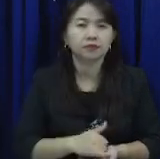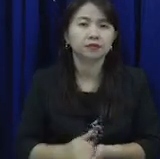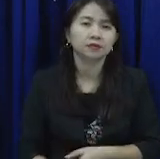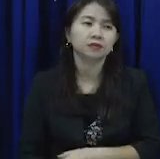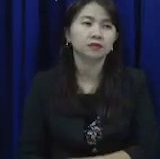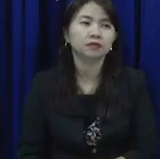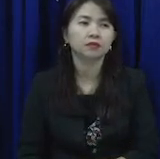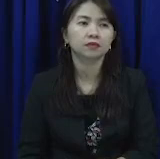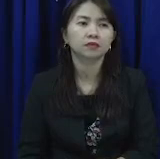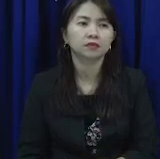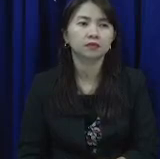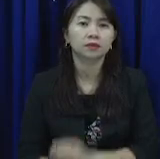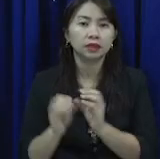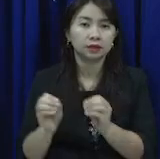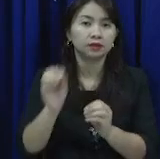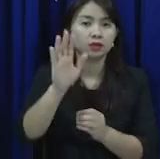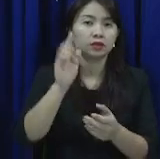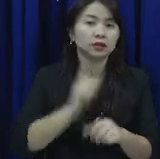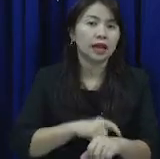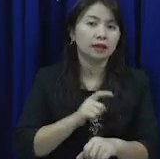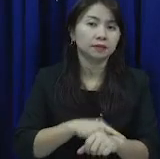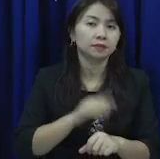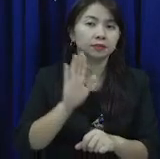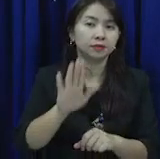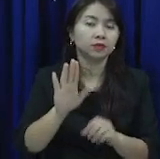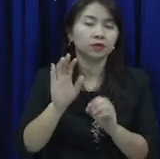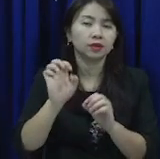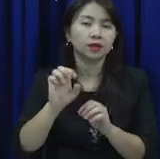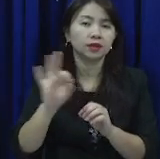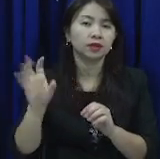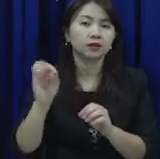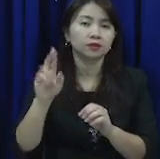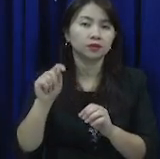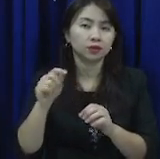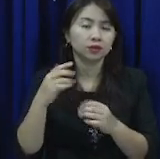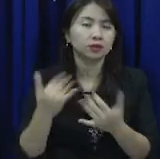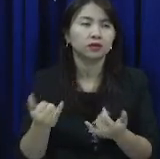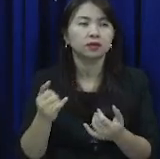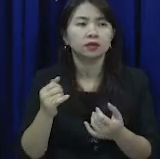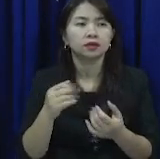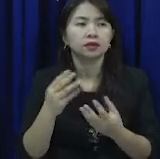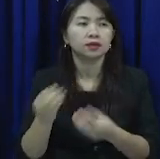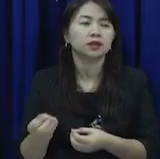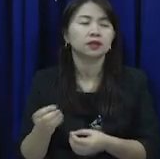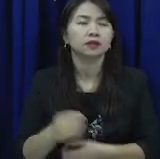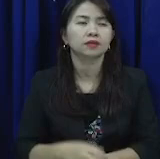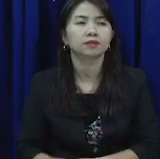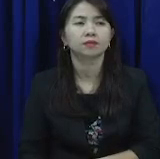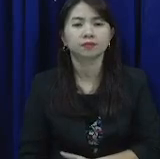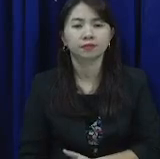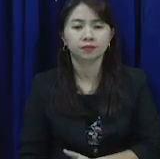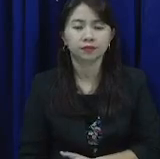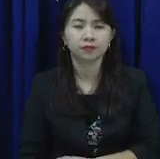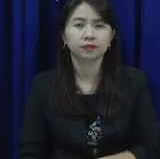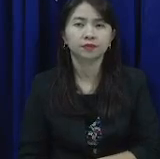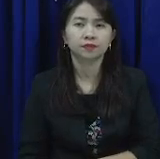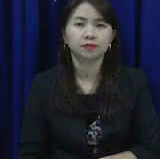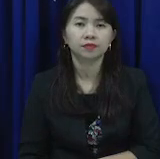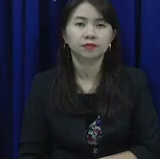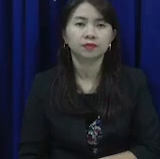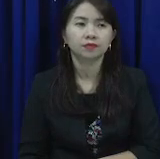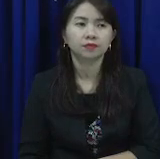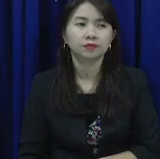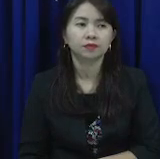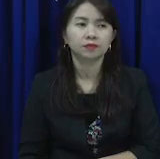giving your time giving your effort giving your money Tingnan niyo Sabi nga ni sir Jo kanina n sa time pa lang o ngayon Ang dami na